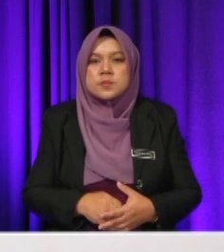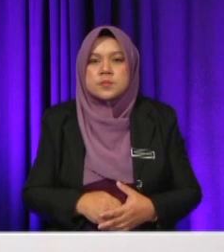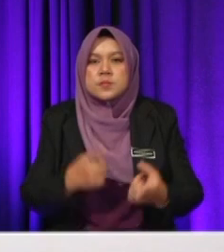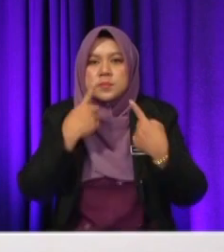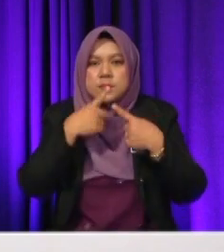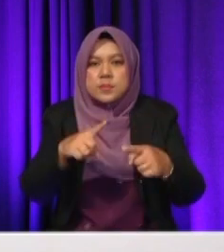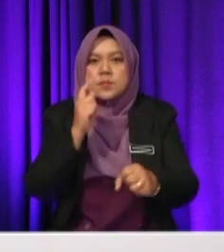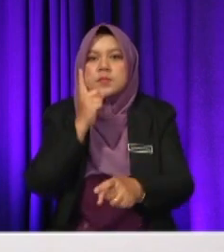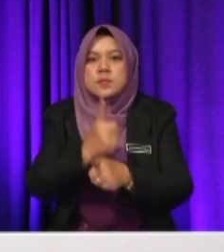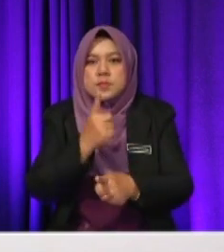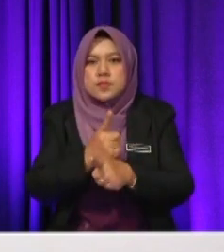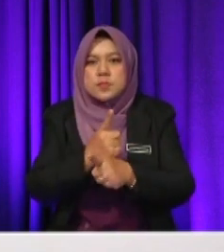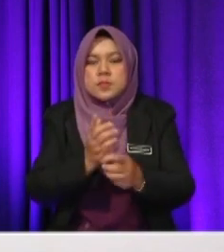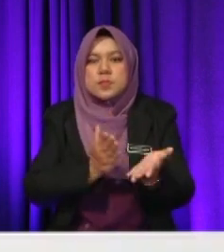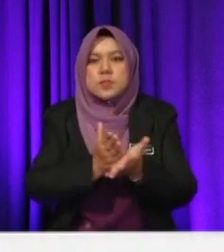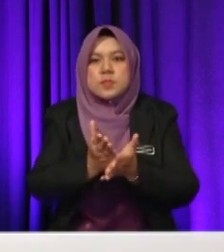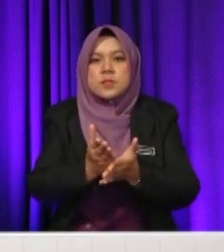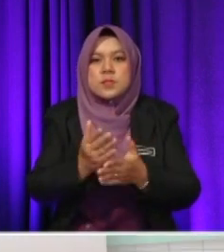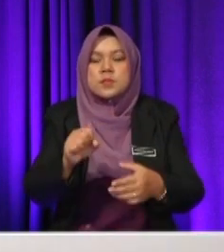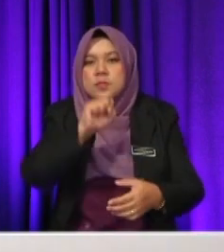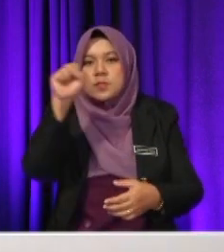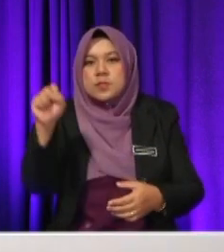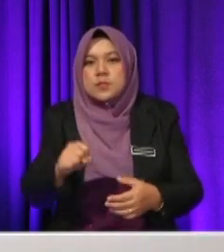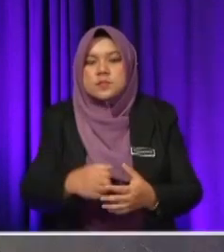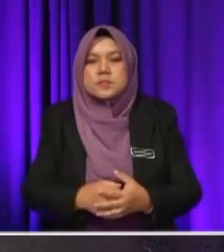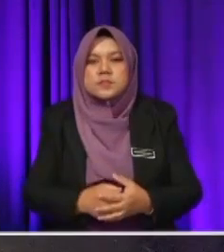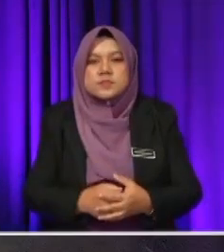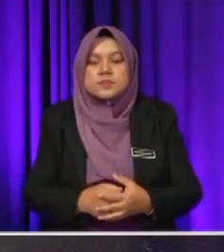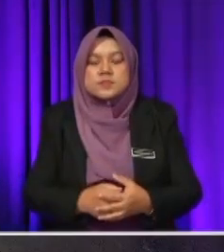jawaban juga tepat Oke kita terus pada soal yang ketiga